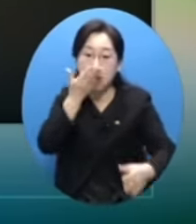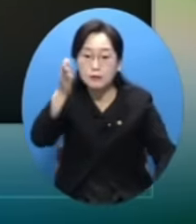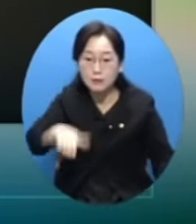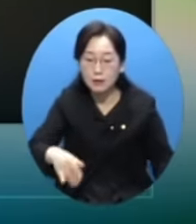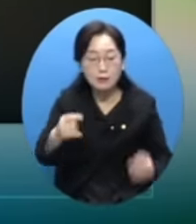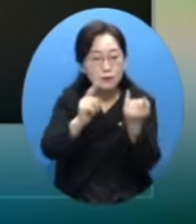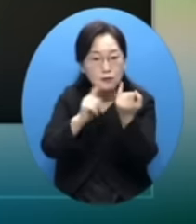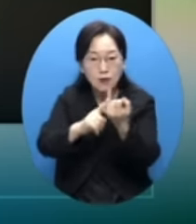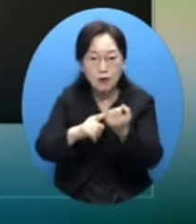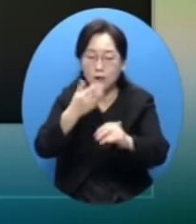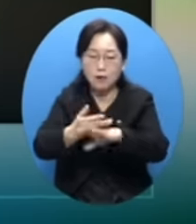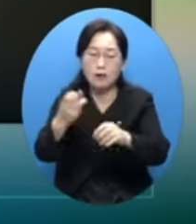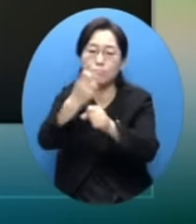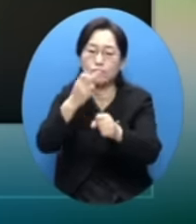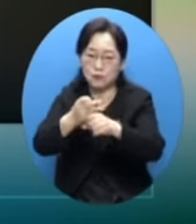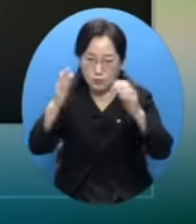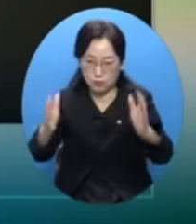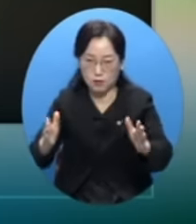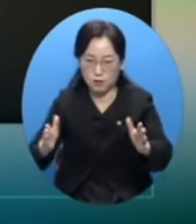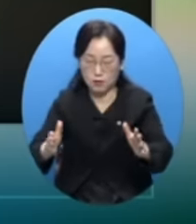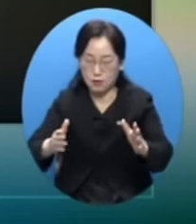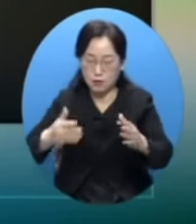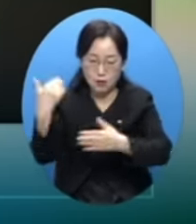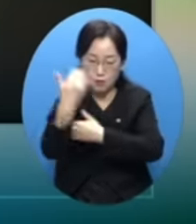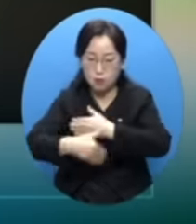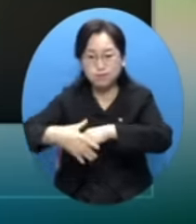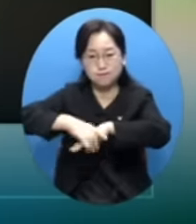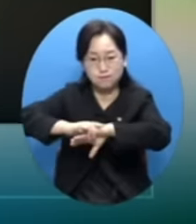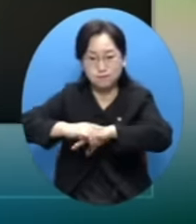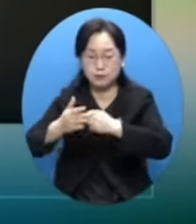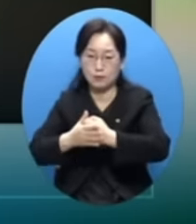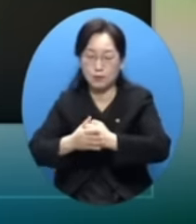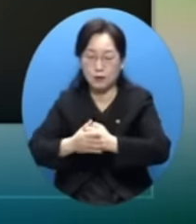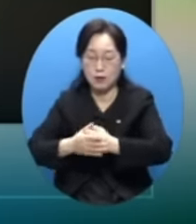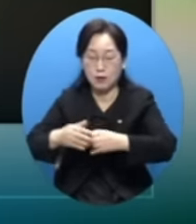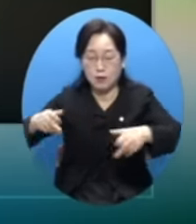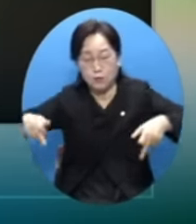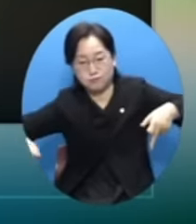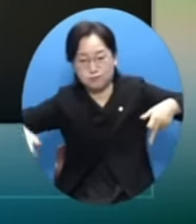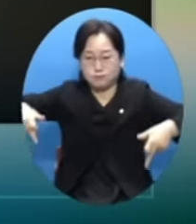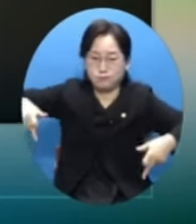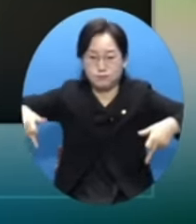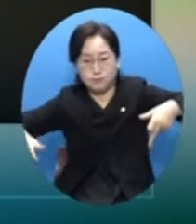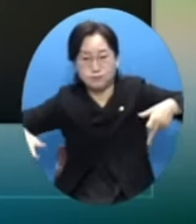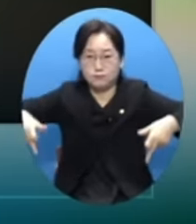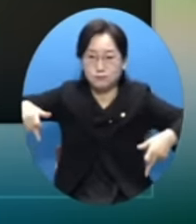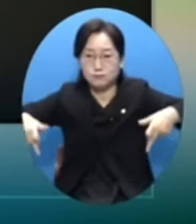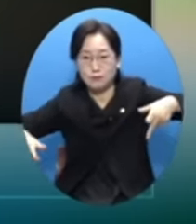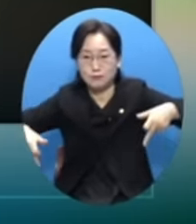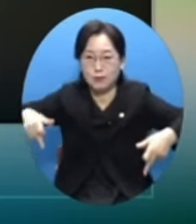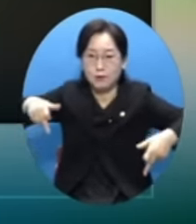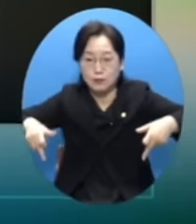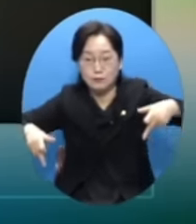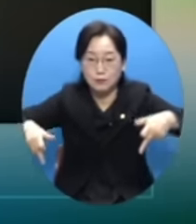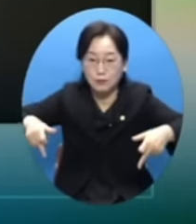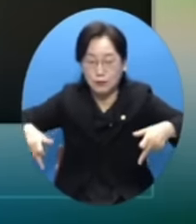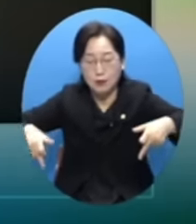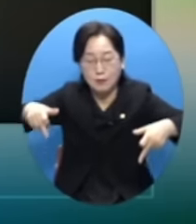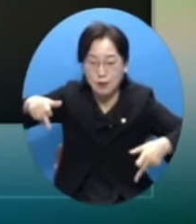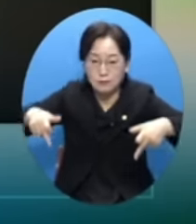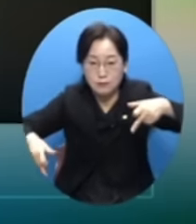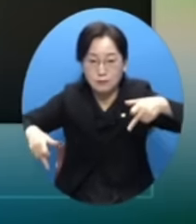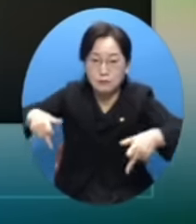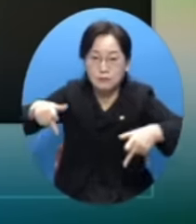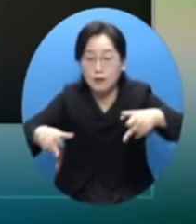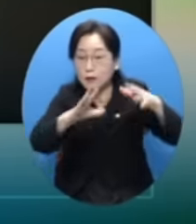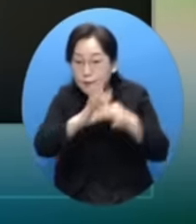걸려 완성한 것입니다. 온전하지 못한 몸이었기 때문에 몸을 앞뒤로 흔들어가며 그 목발을 짚고 걷고 또 걷고